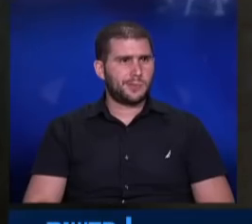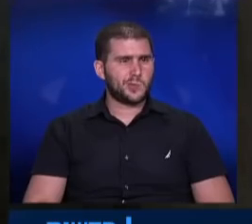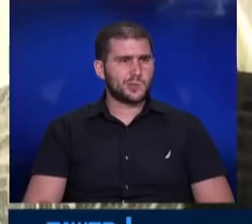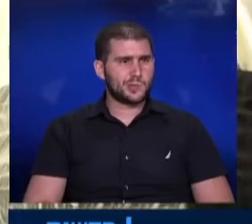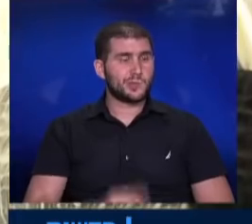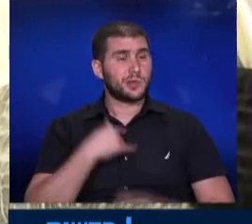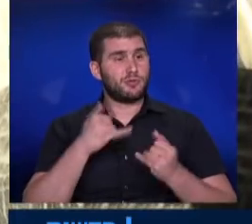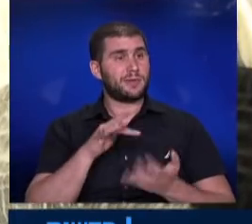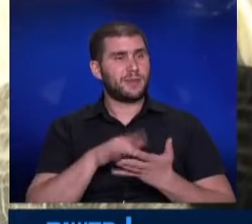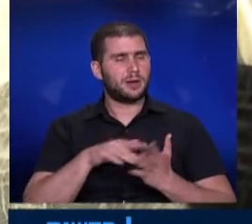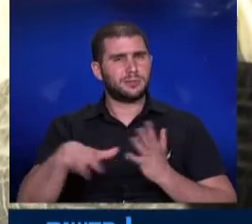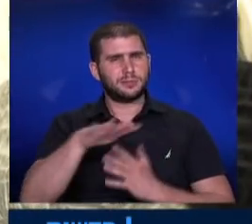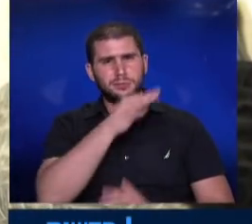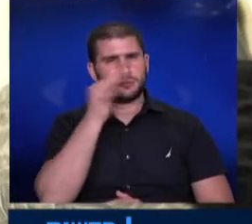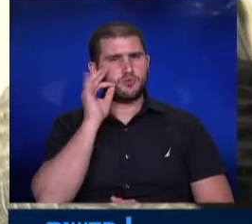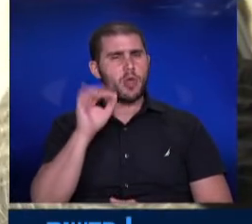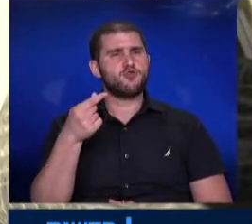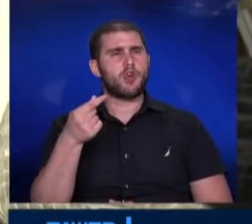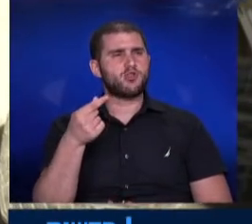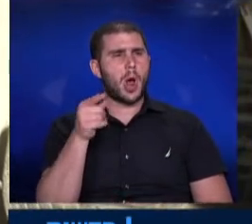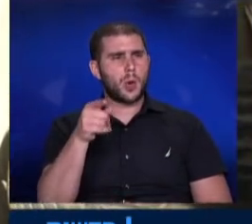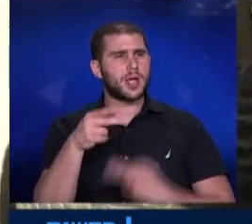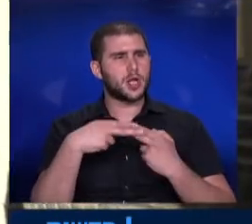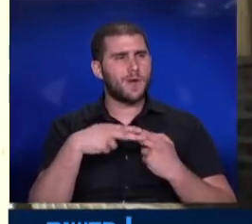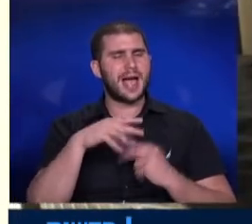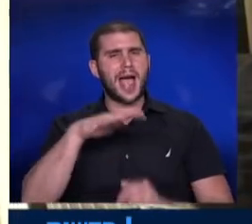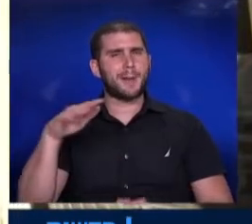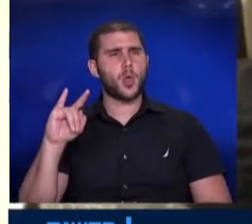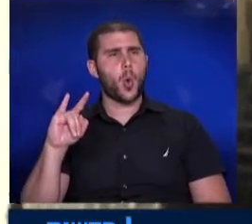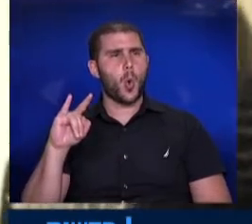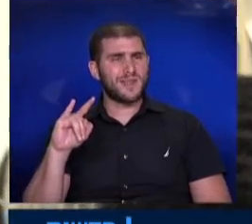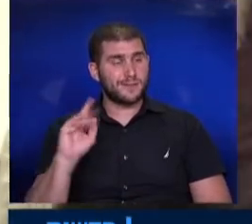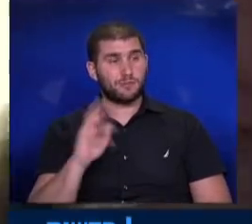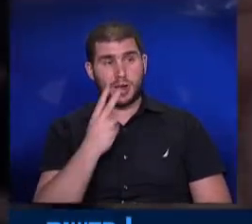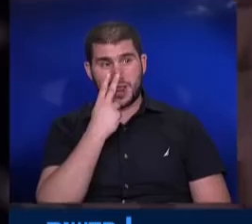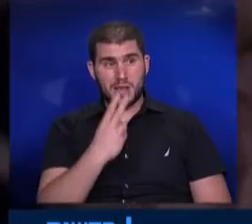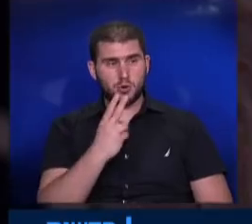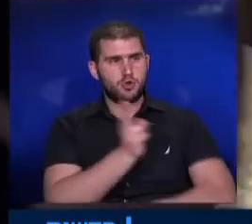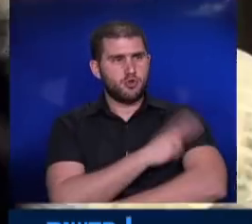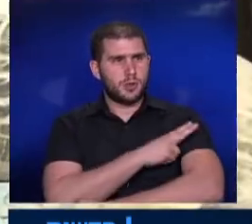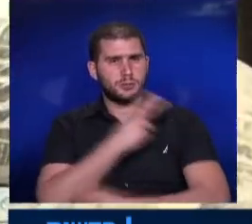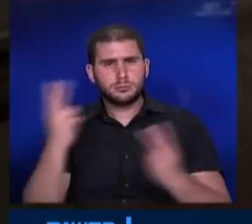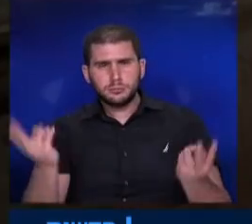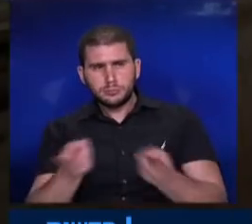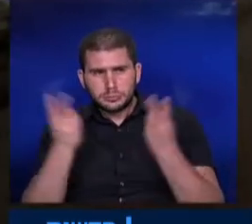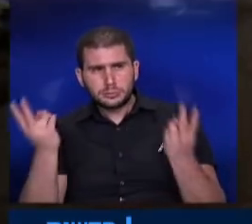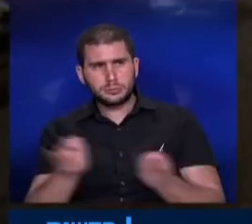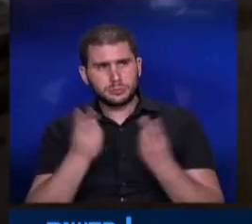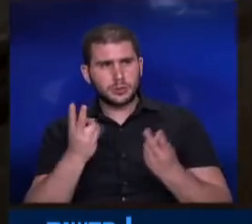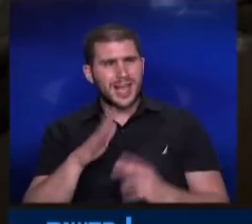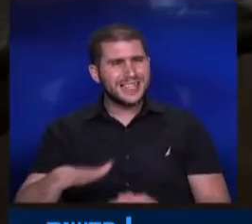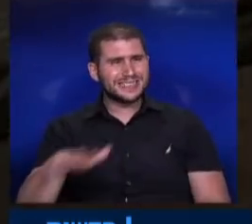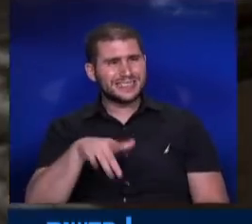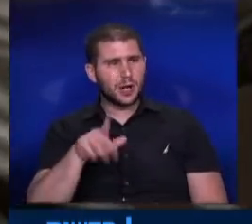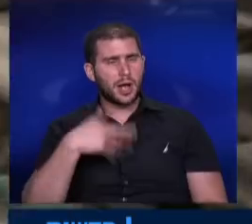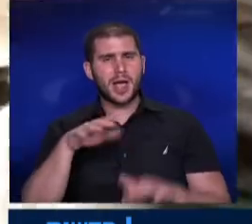אנחנו עכשיו כבר בפזורת ג'רג'אווי, לא רחוק מרמת חובב, מנאות חובב. אתם יכולים לראות את השוטרים סורקים כאן את כל האזור